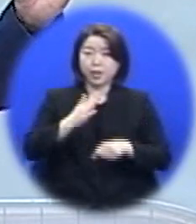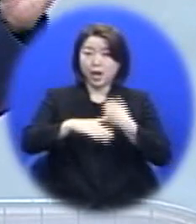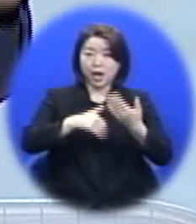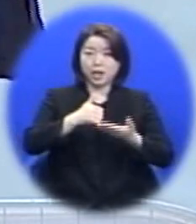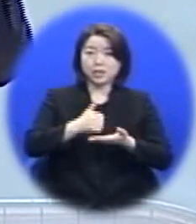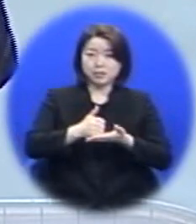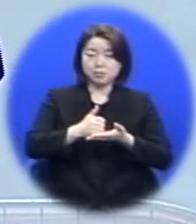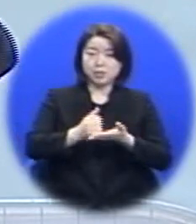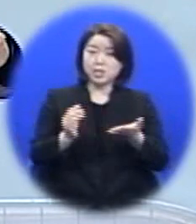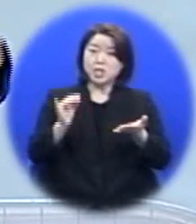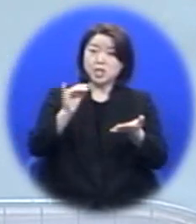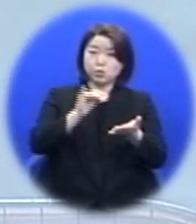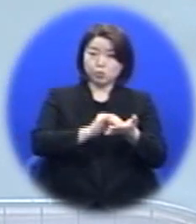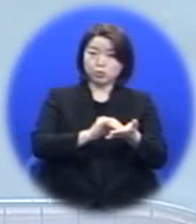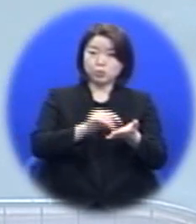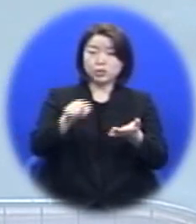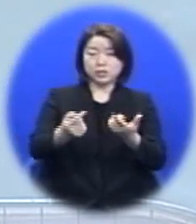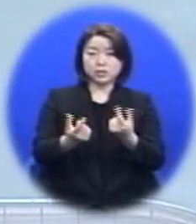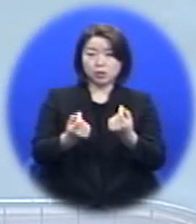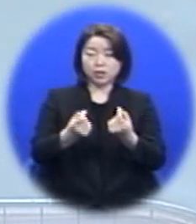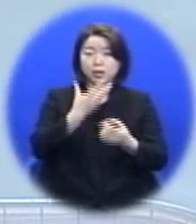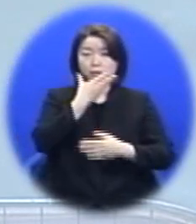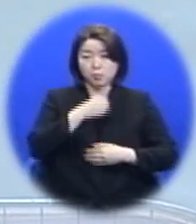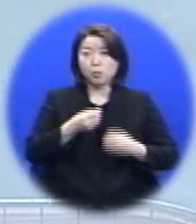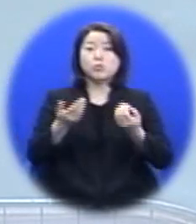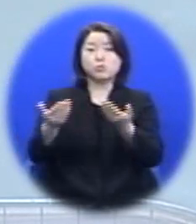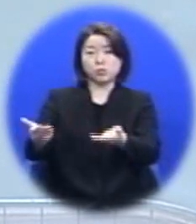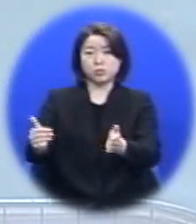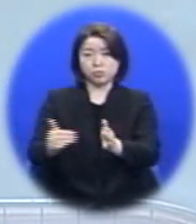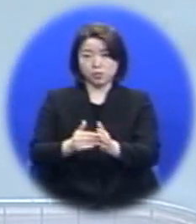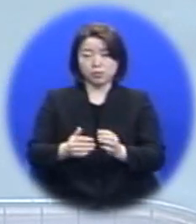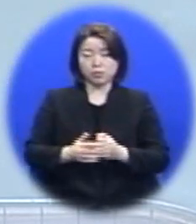하나님이 룻을 그렇게 복을 주신 거예요.